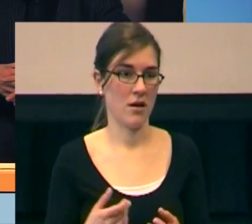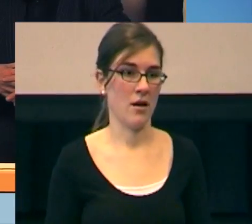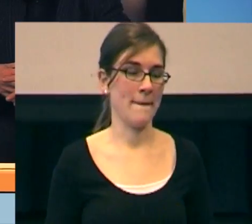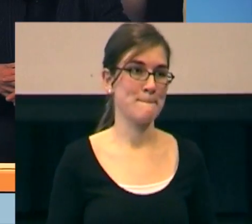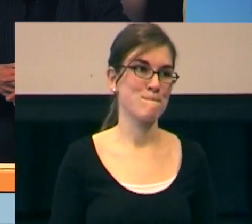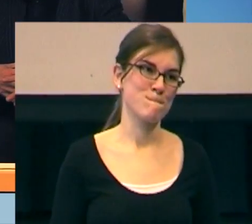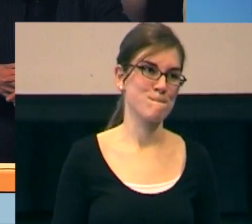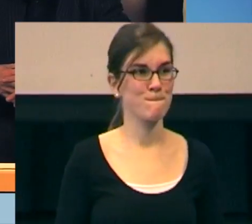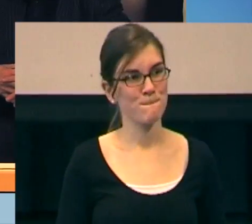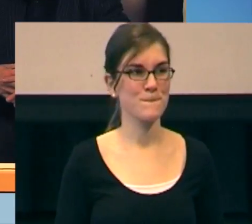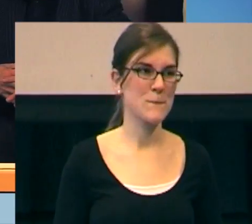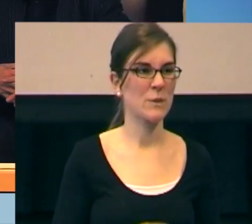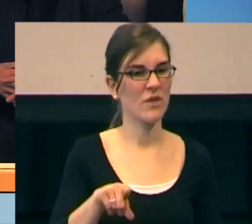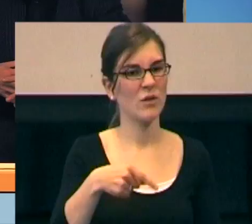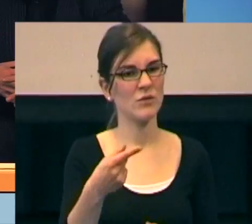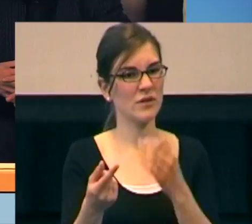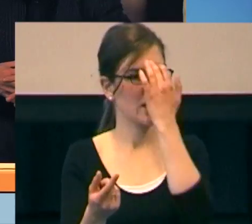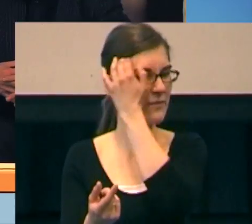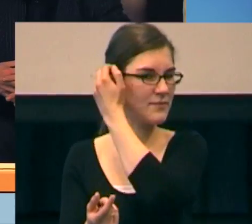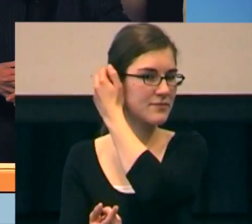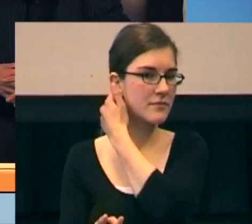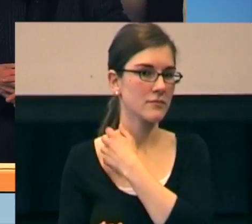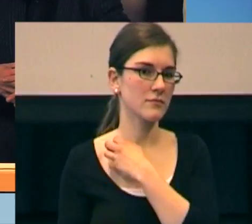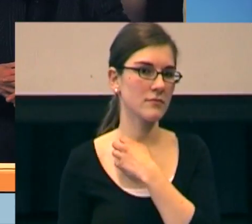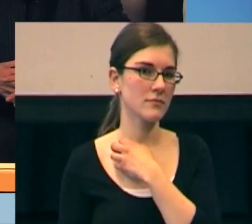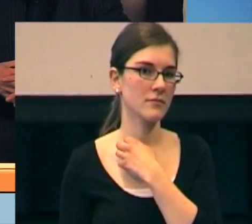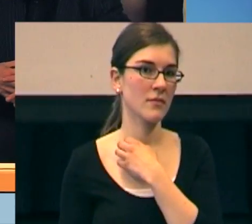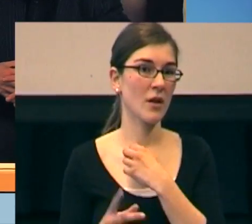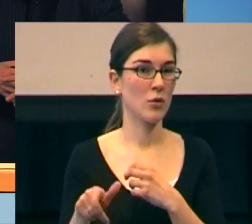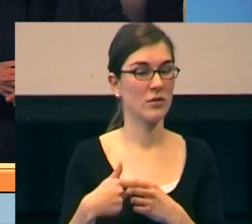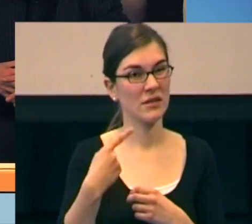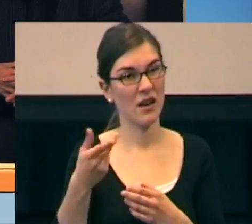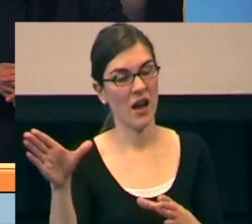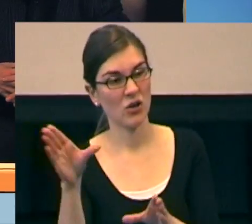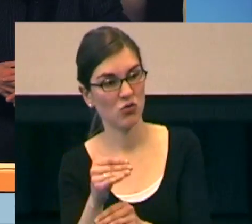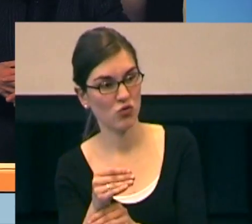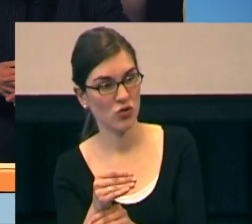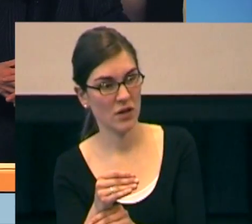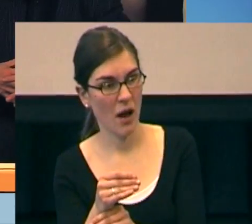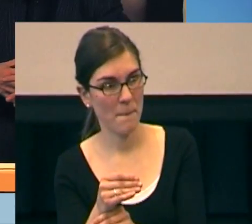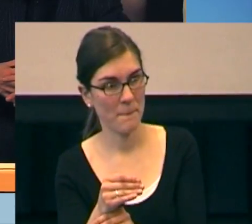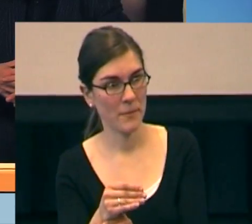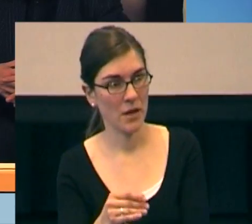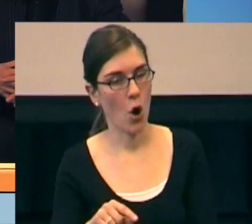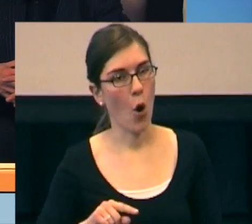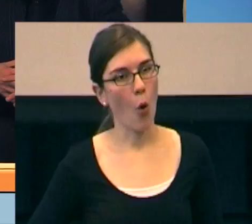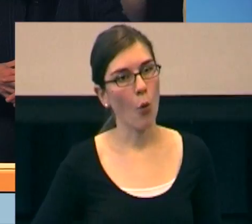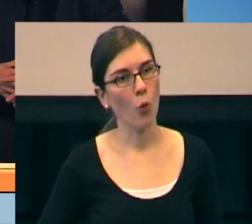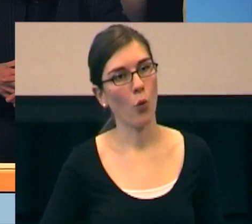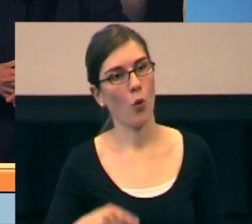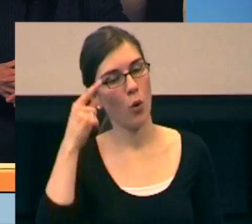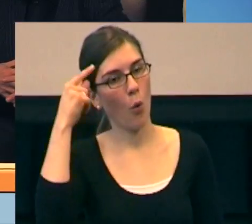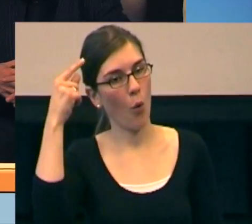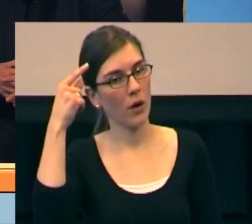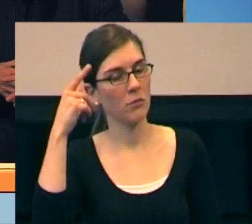und dann danach wird man sicherlich zusammen mit dem durchführenden Urologen sich darüber einig